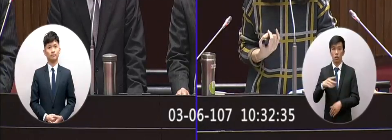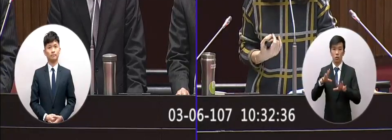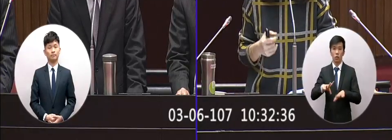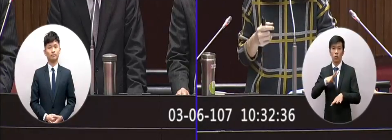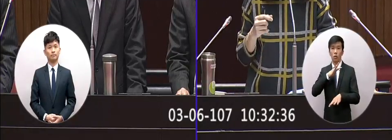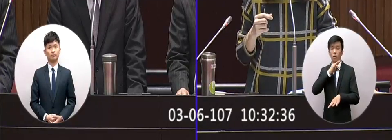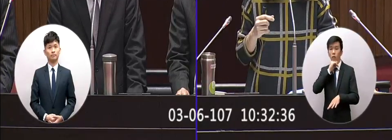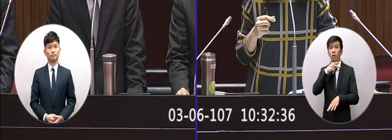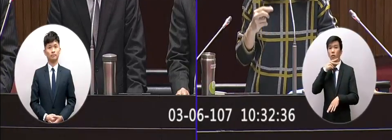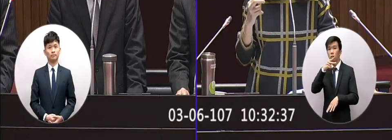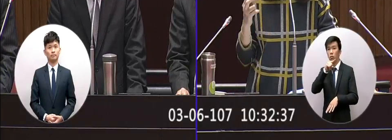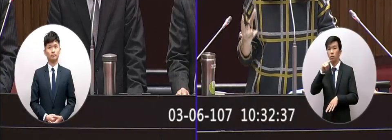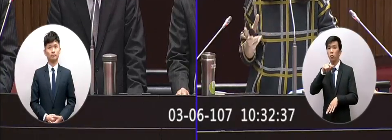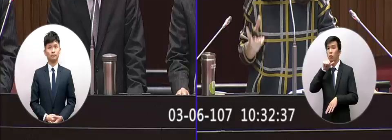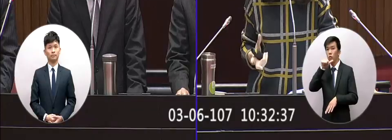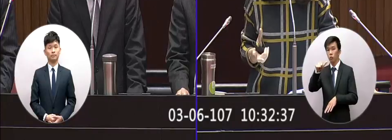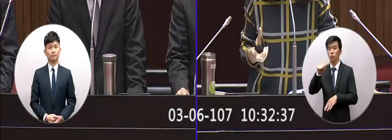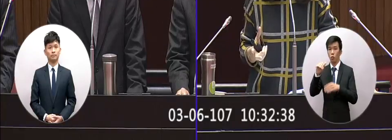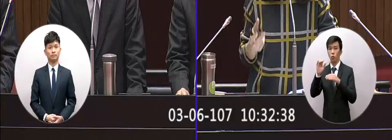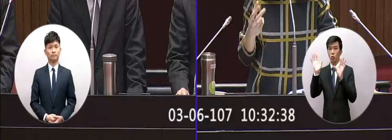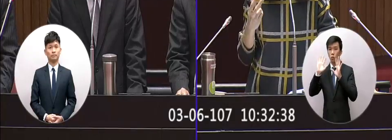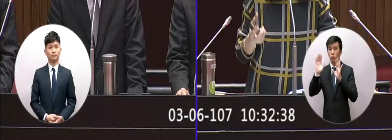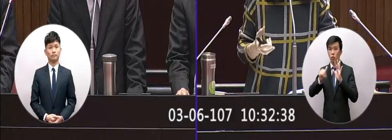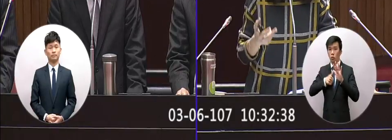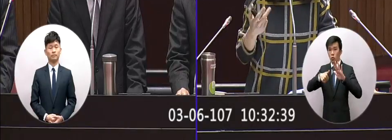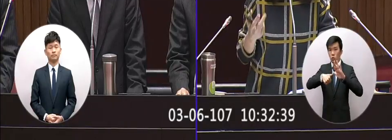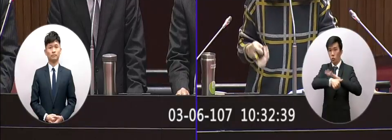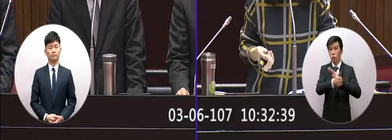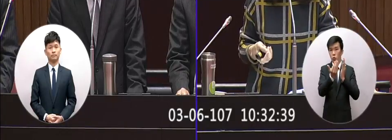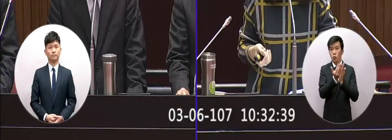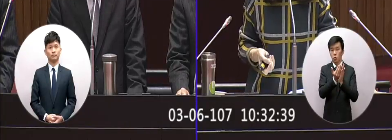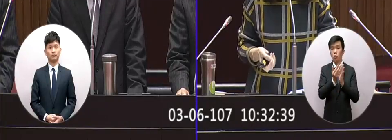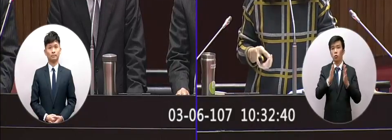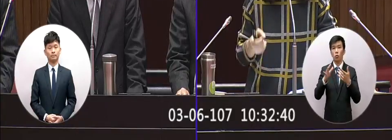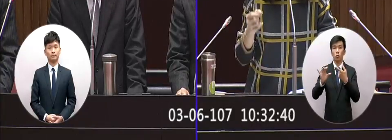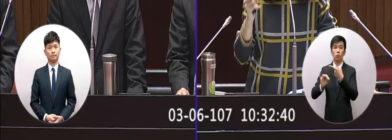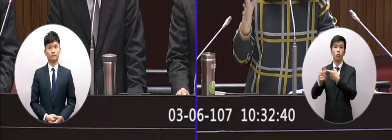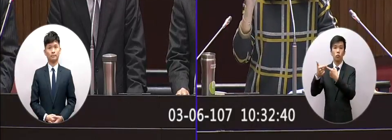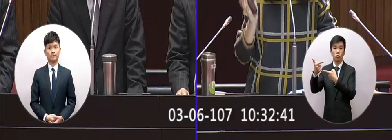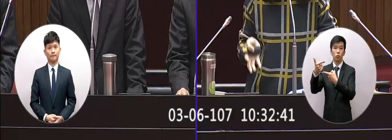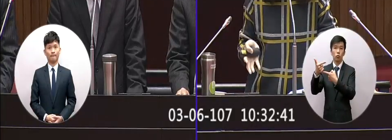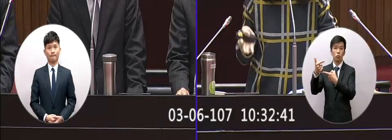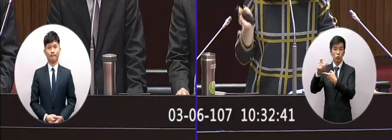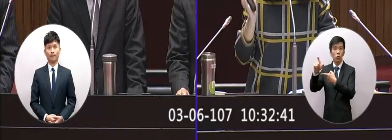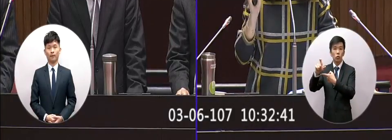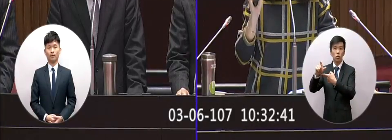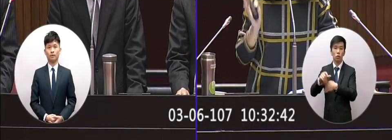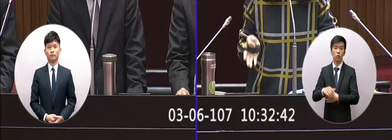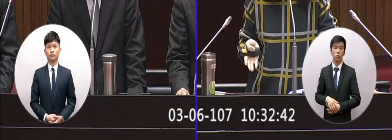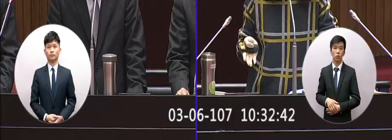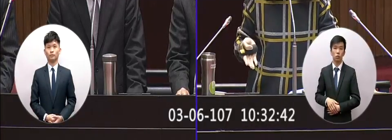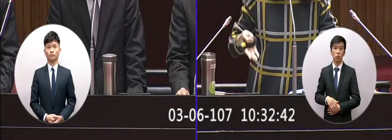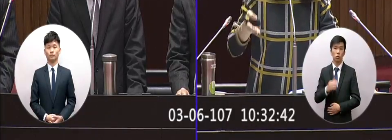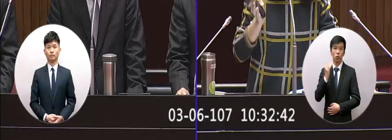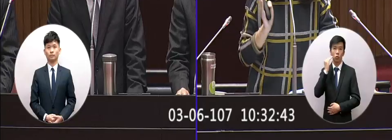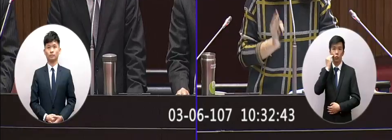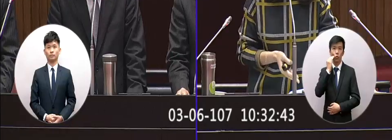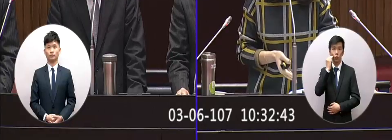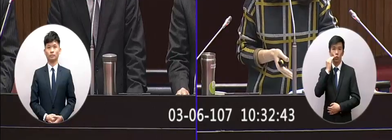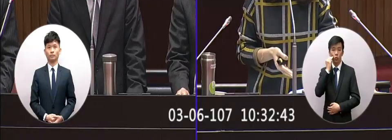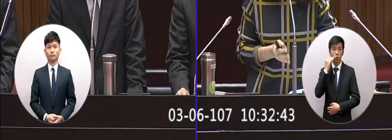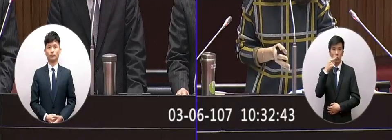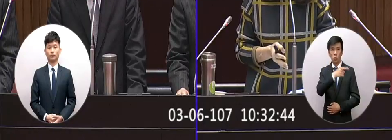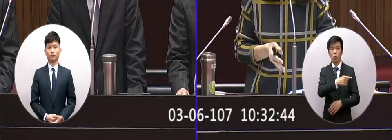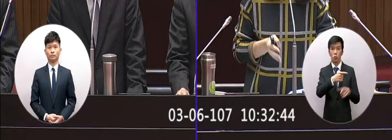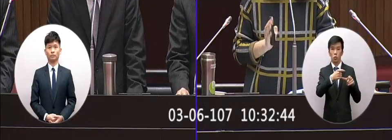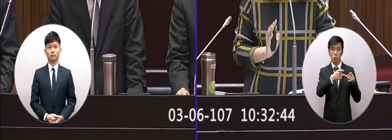有60%其实还有很多的空间所以院长应该也不用担心说是不是开了一间公幼或是一间非营利幼儿园就会